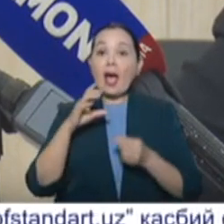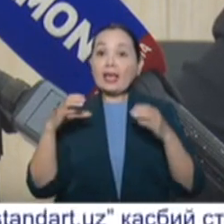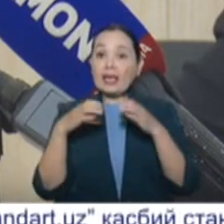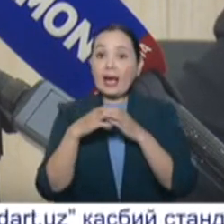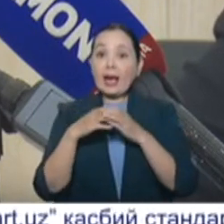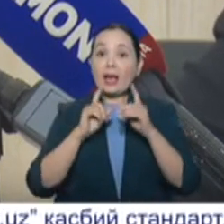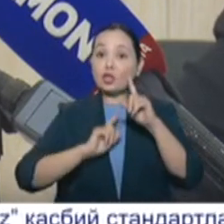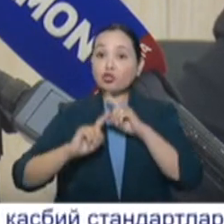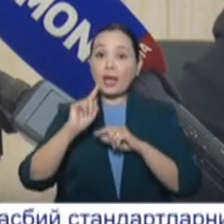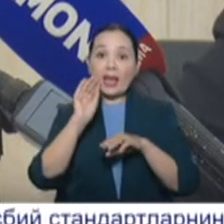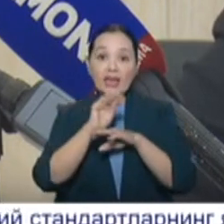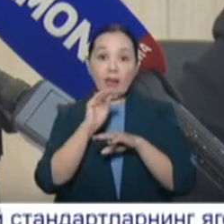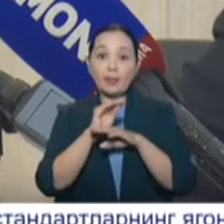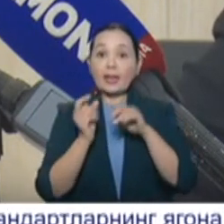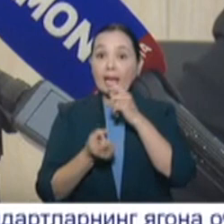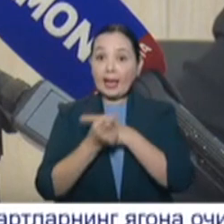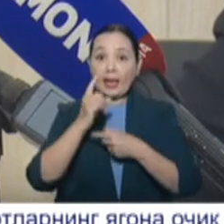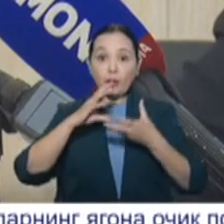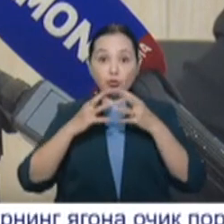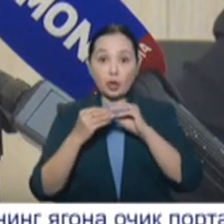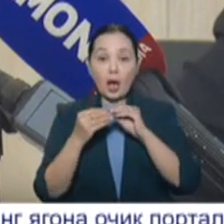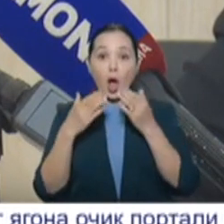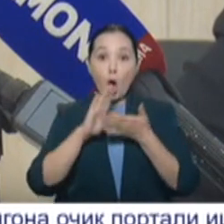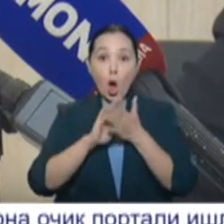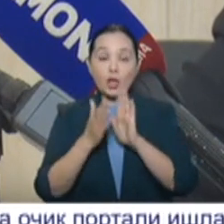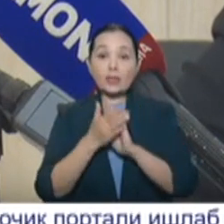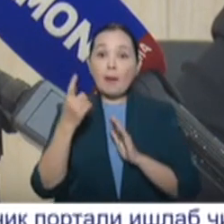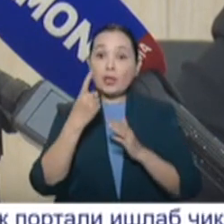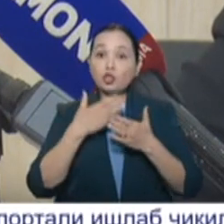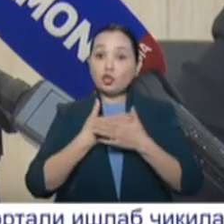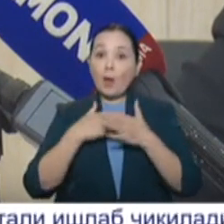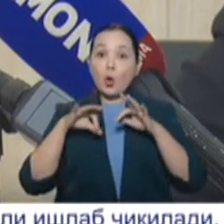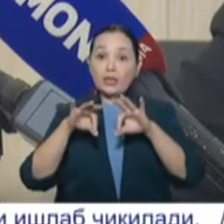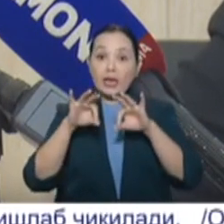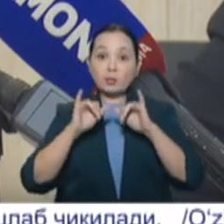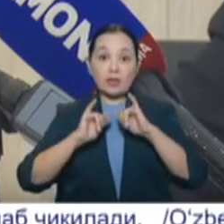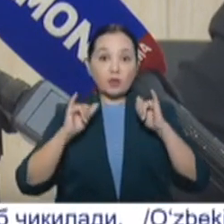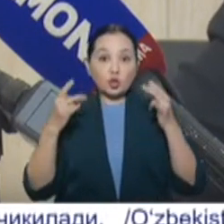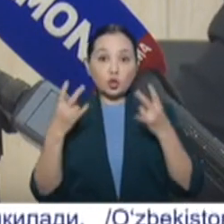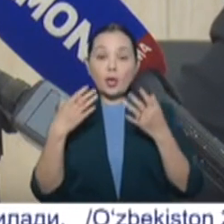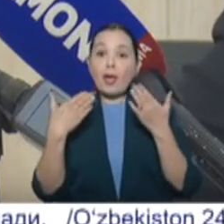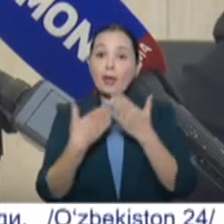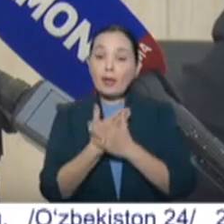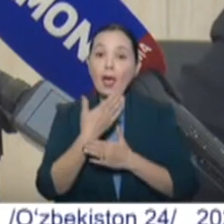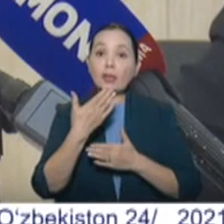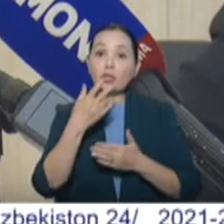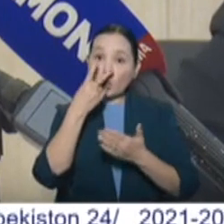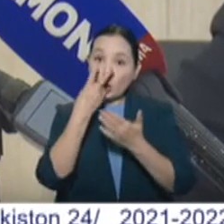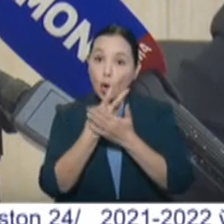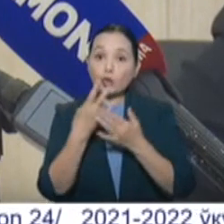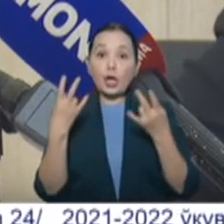tanqid tanbihlardan kelib chiqqan holda birinchi jamoat transportini rivojlantirish uchun yangicha yondashuvlar